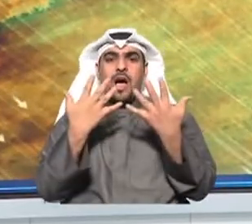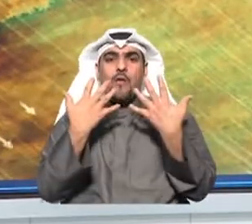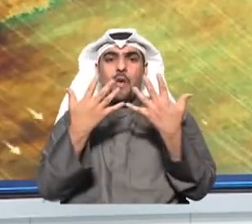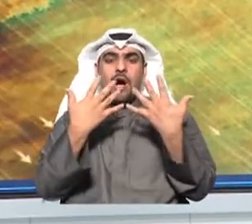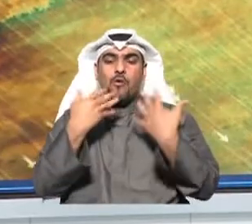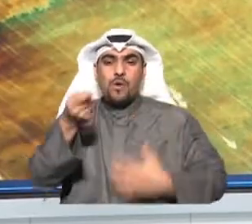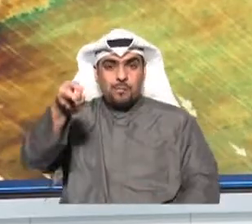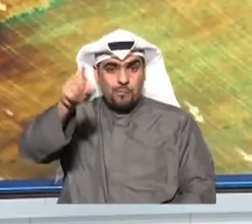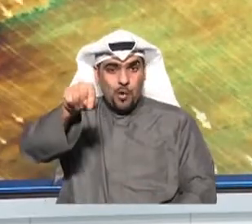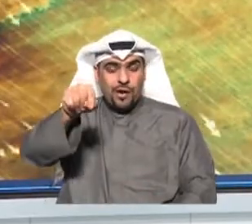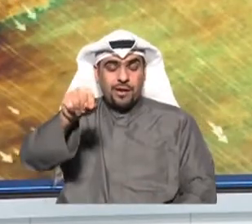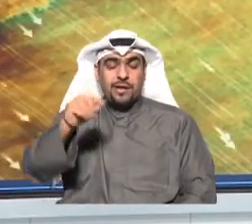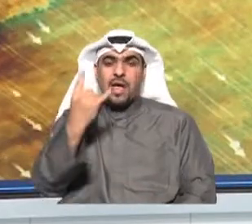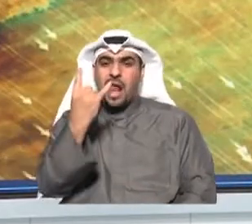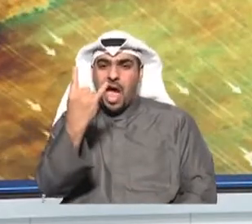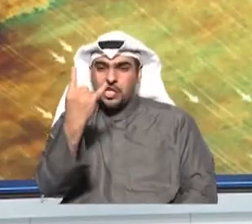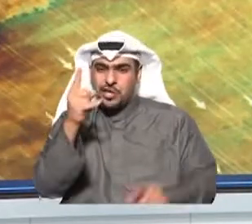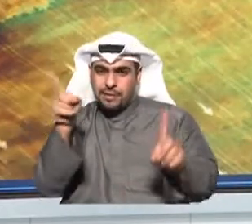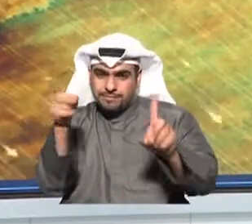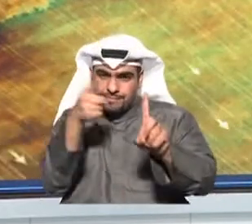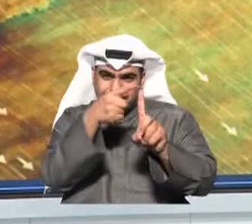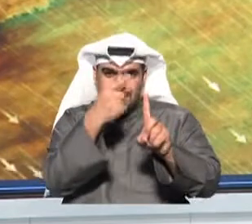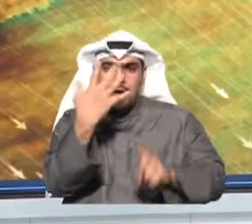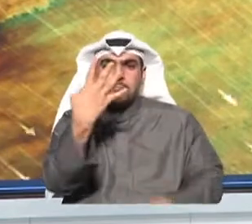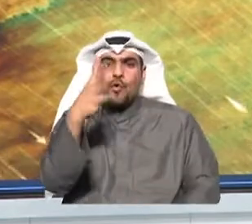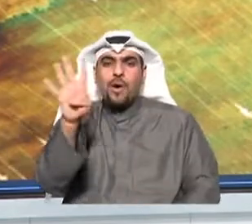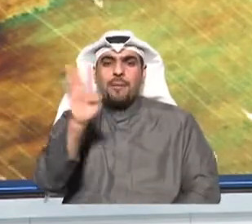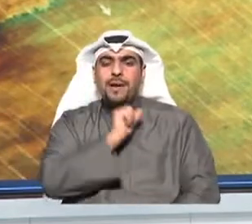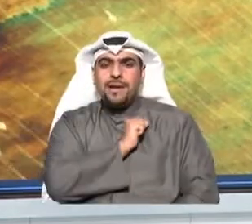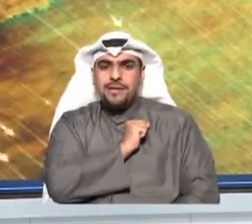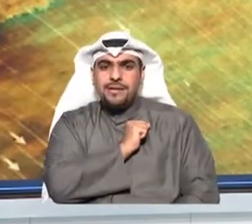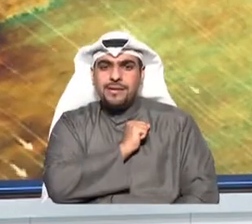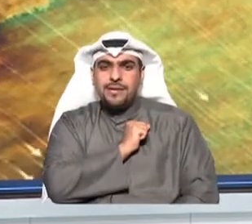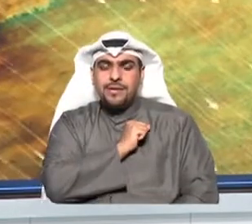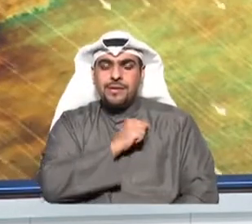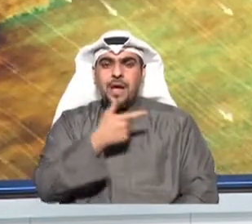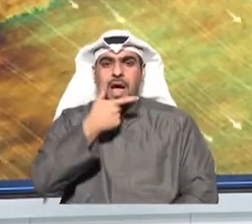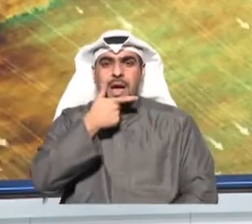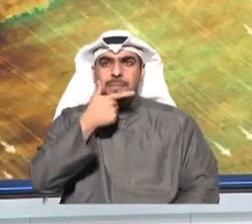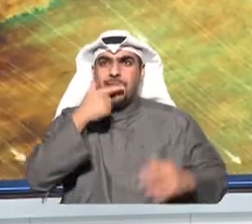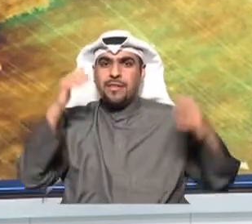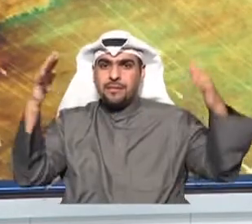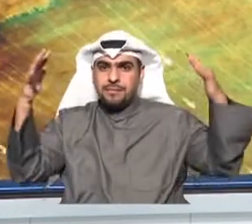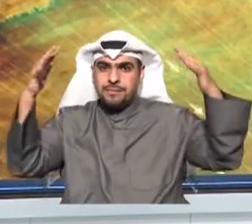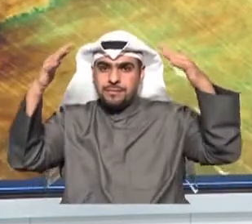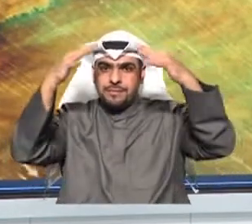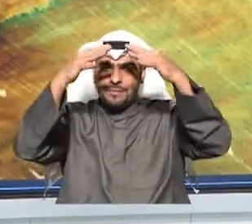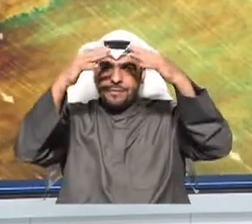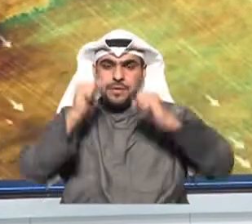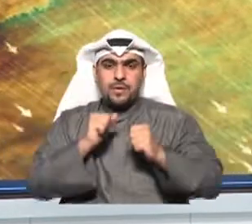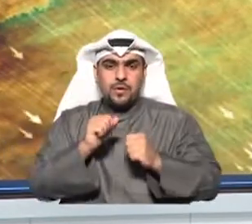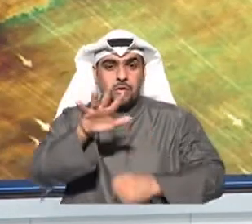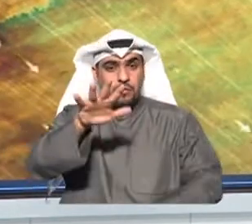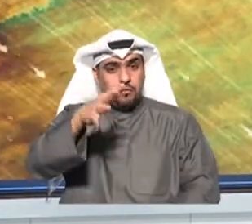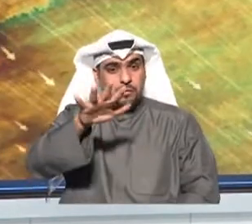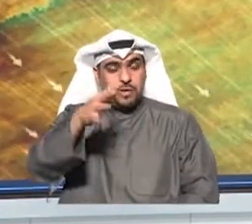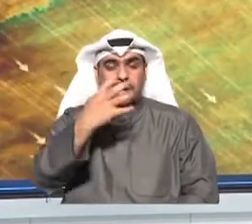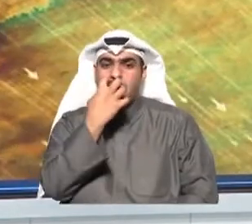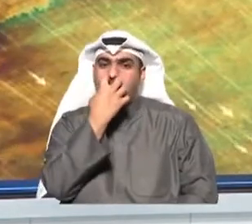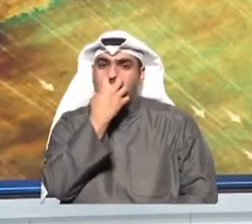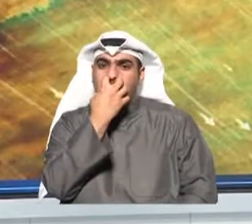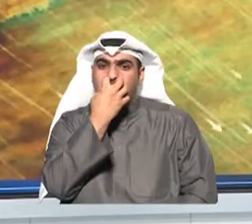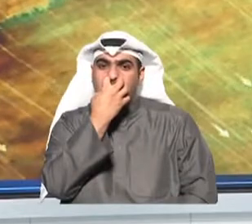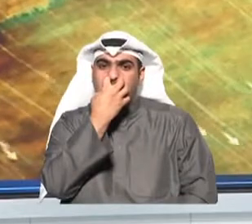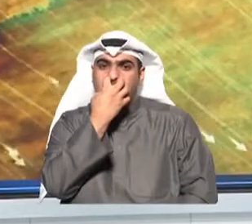بين 10 إلى 45 كيلومتر في الساعة، وتظهر بعض السحب المتفرقة. ومتوقع درجات الحرارة العظمى في مساء